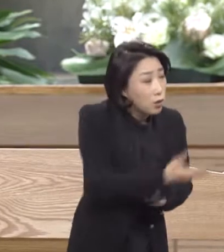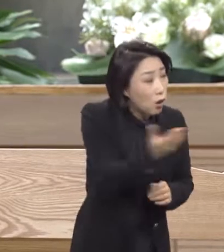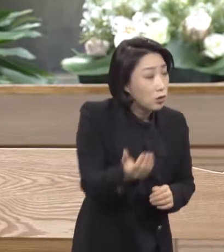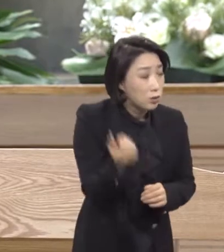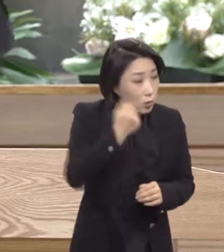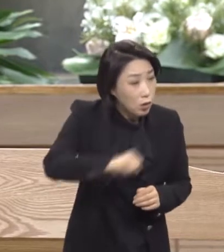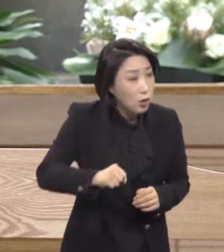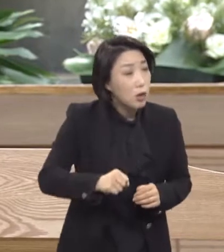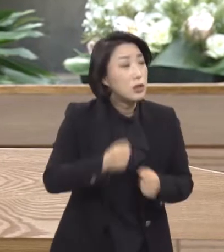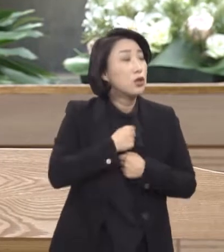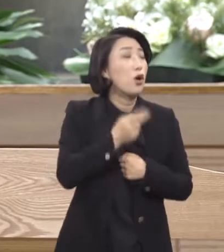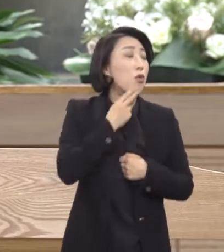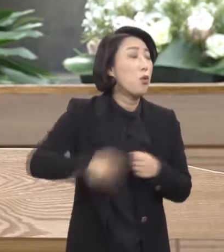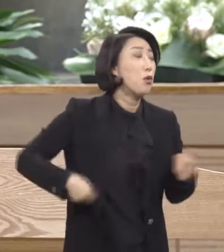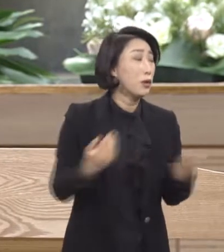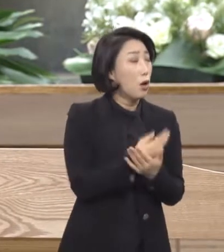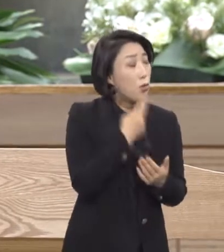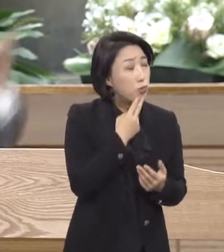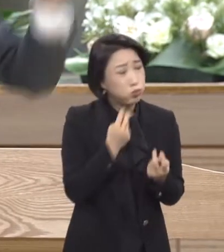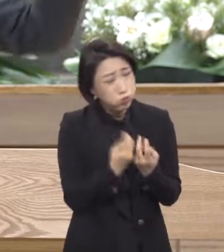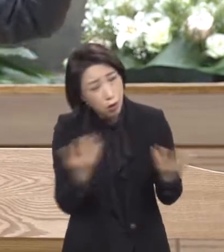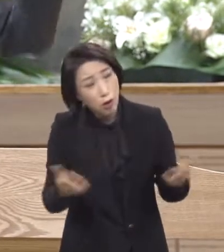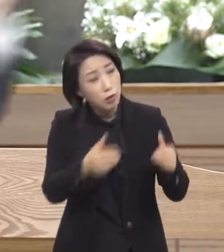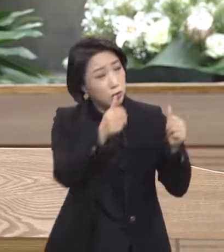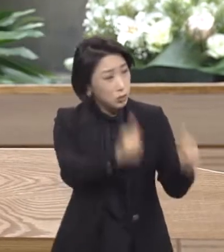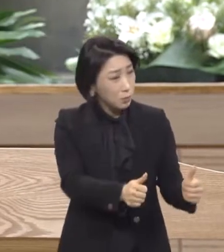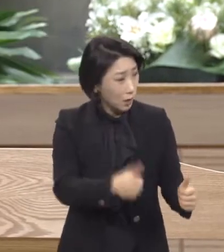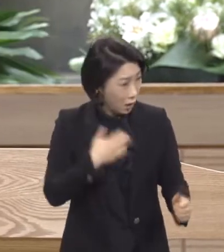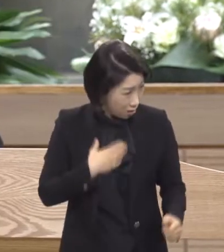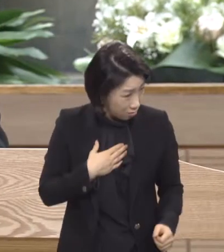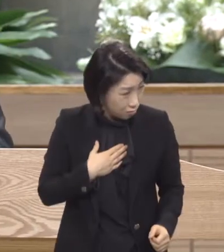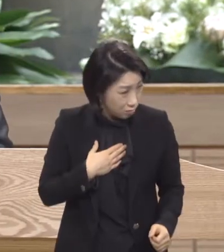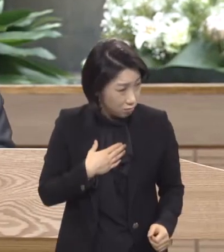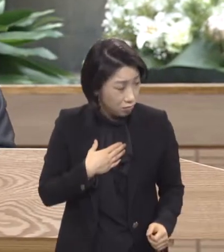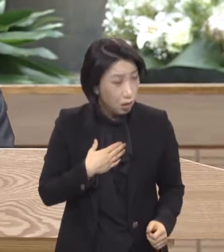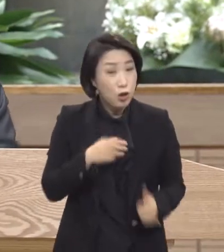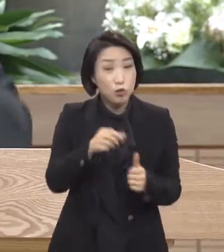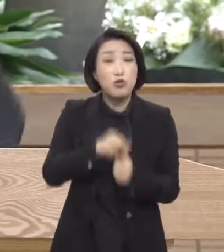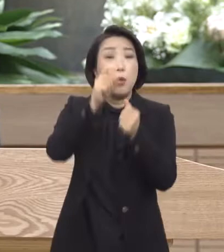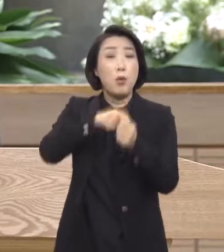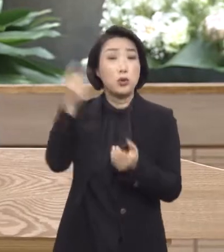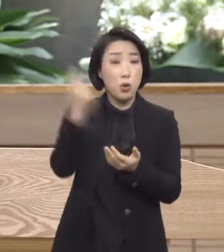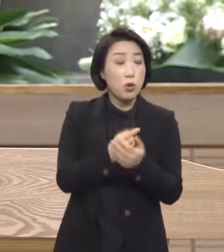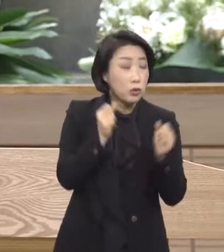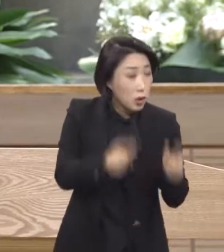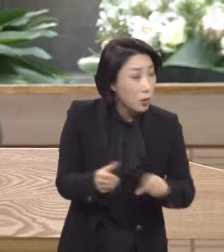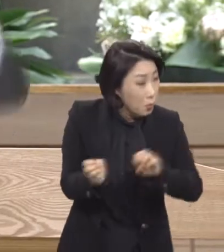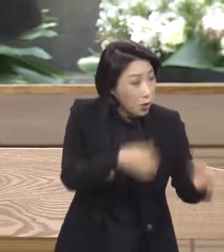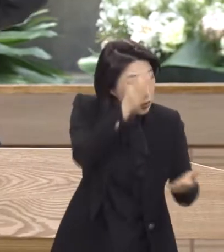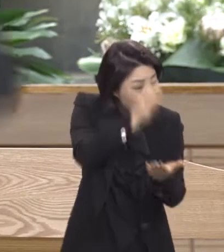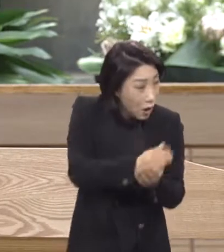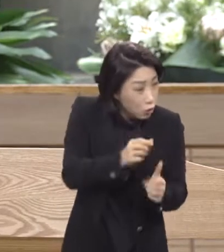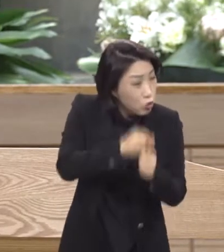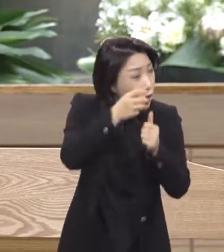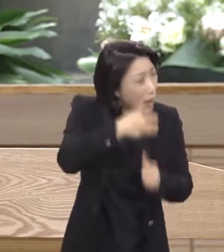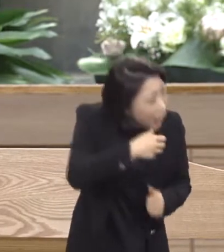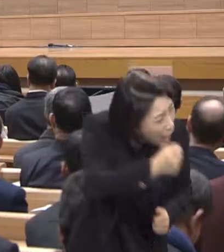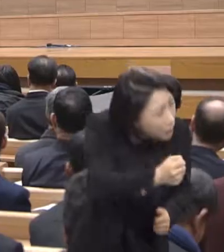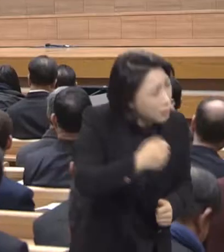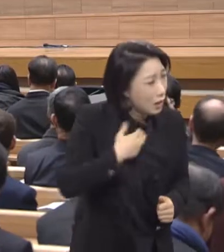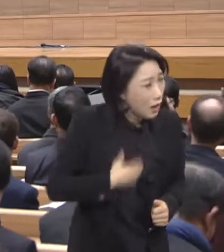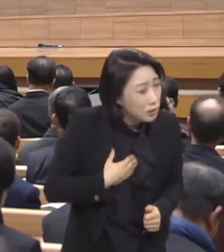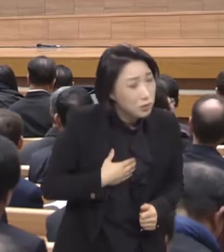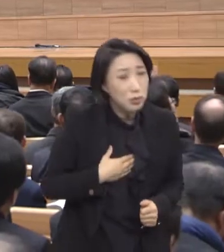지키고 회개치 않으면 할 수 없어. 심판받어. 구원하러 오니 기회를 놓치지 말고 구원받아라 이